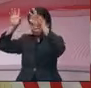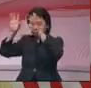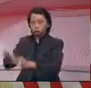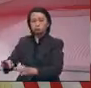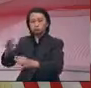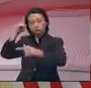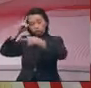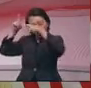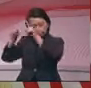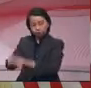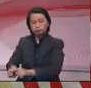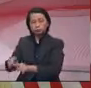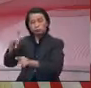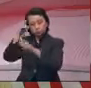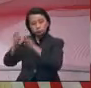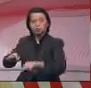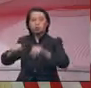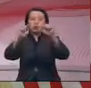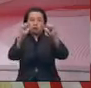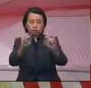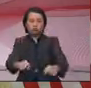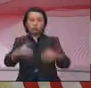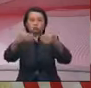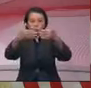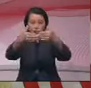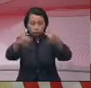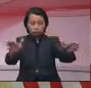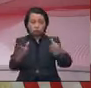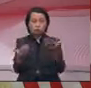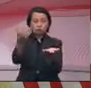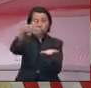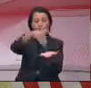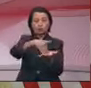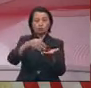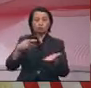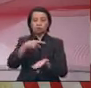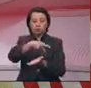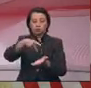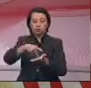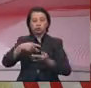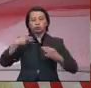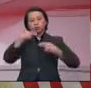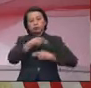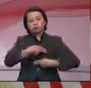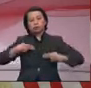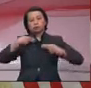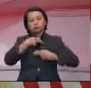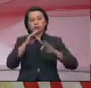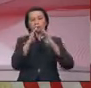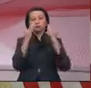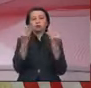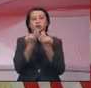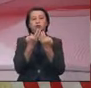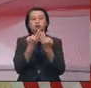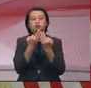memutuskan untuk membenarkan pembukaan semula pusat hiburan keluarga.